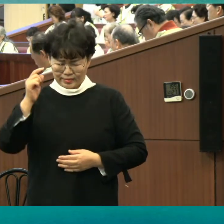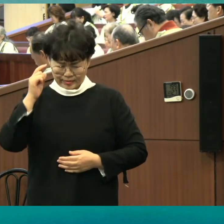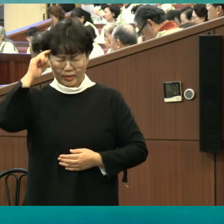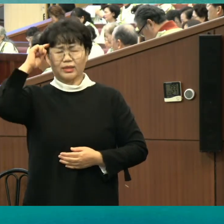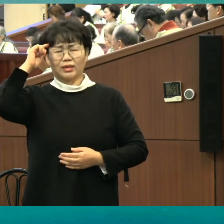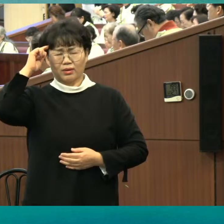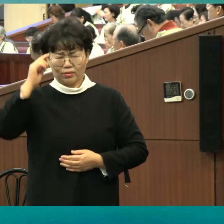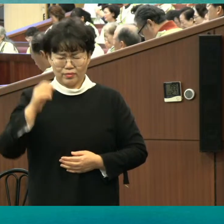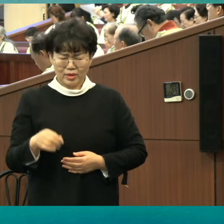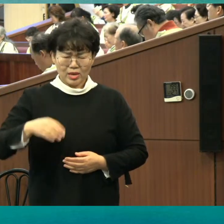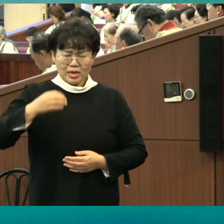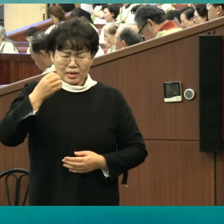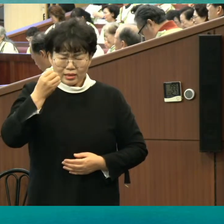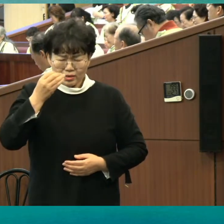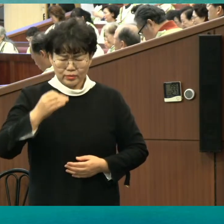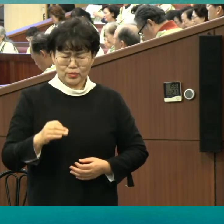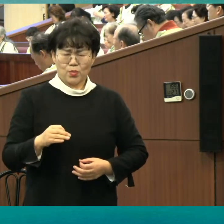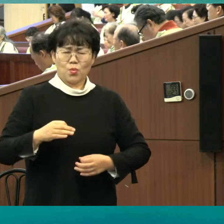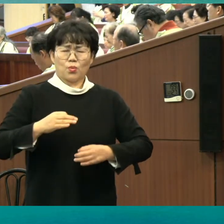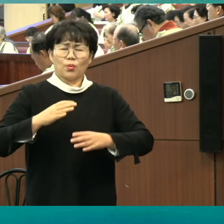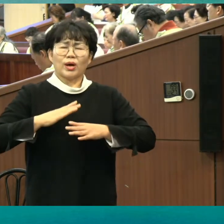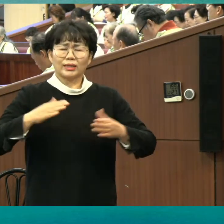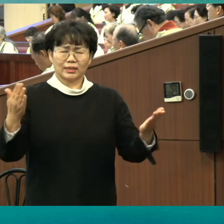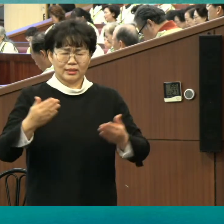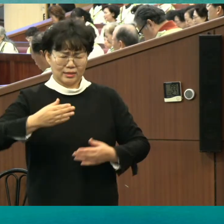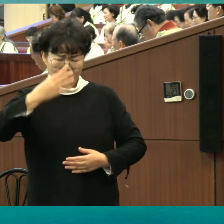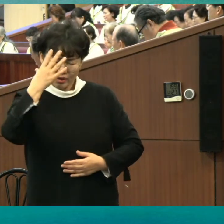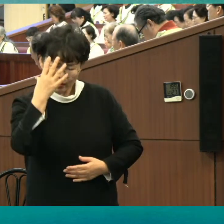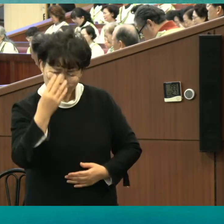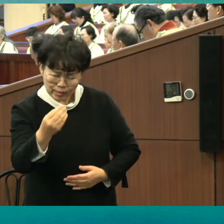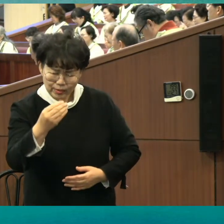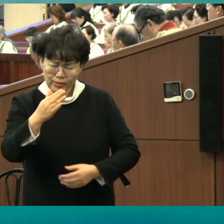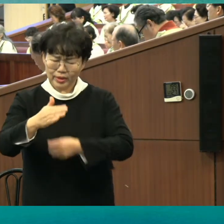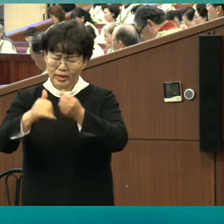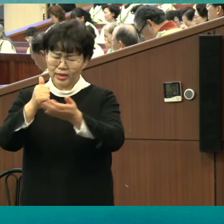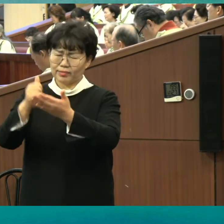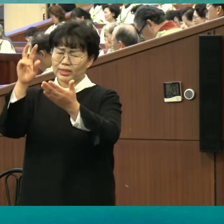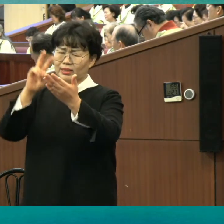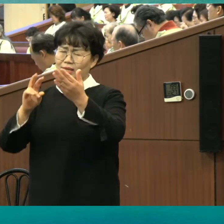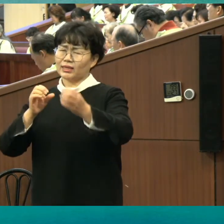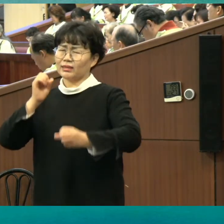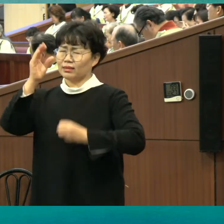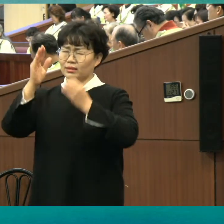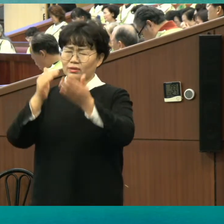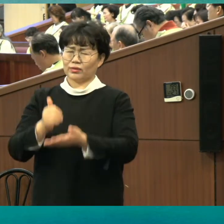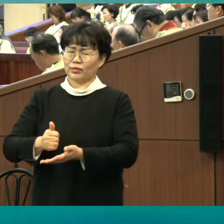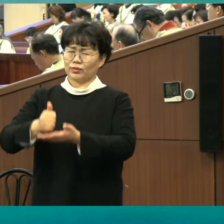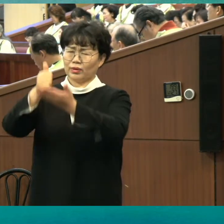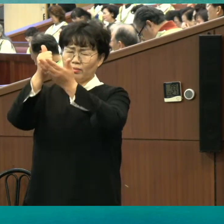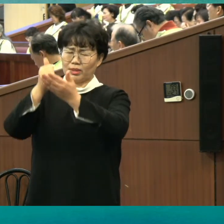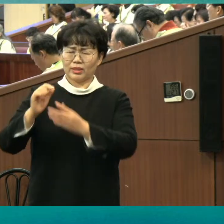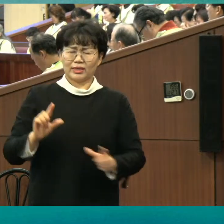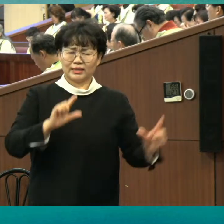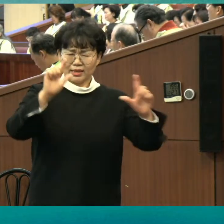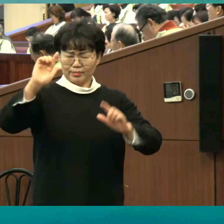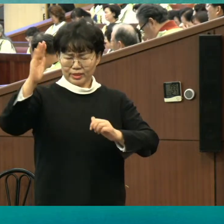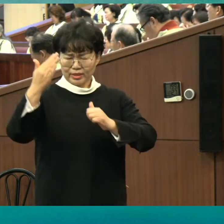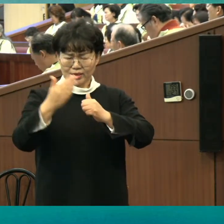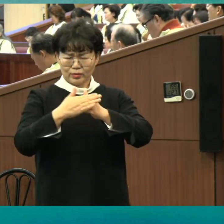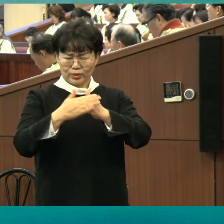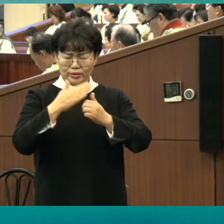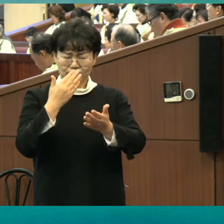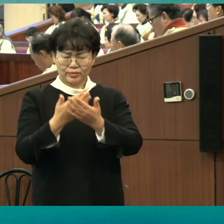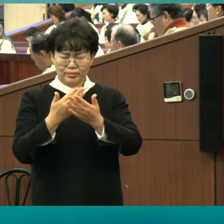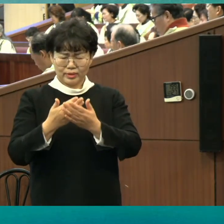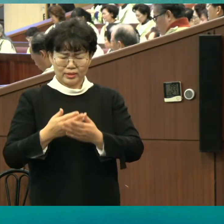기이하고 놀라운 일들을 목격하며 하나님을 찬양하며 높여드리는 우리의 삶이 되게 하여 주시옵소서.